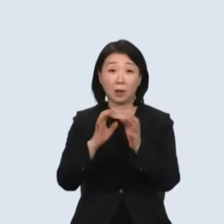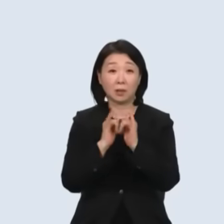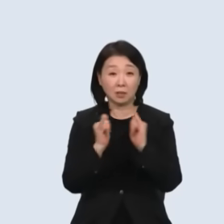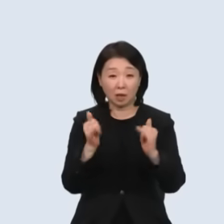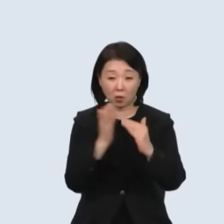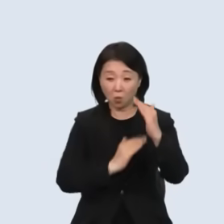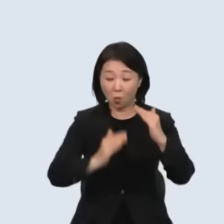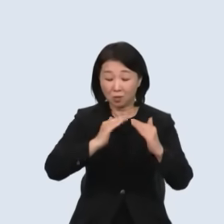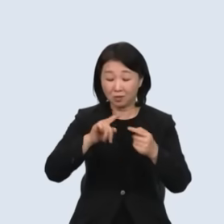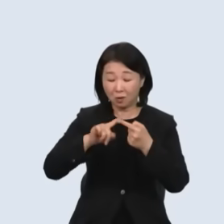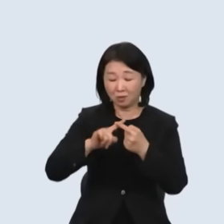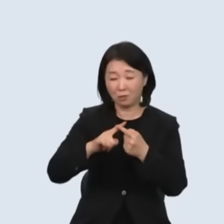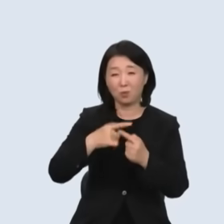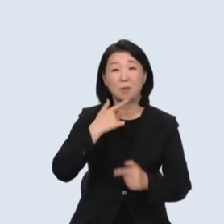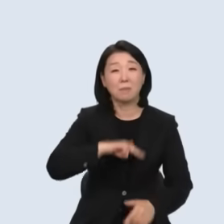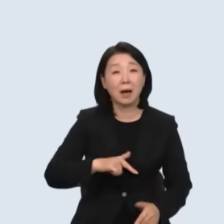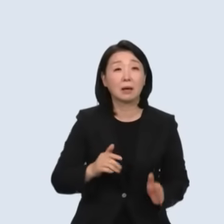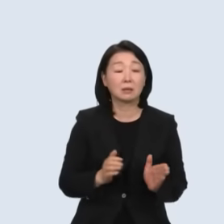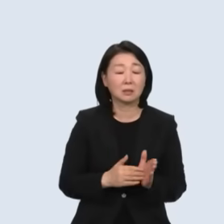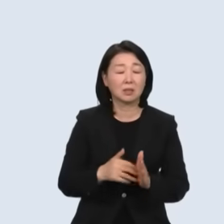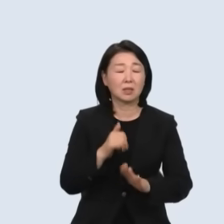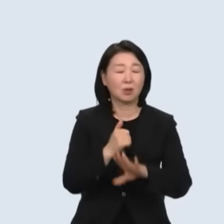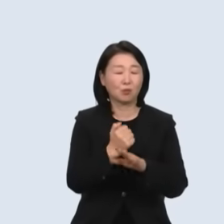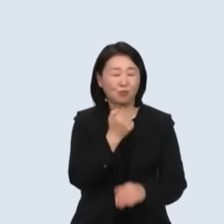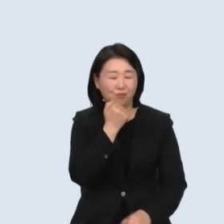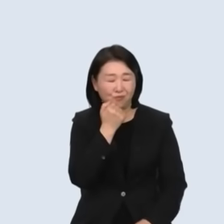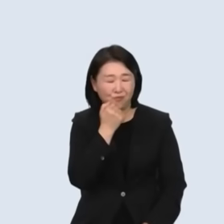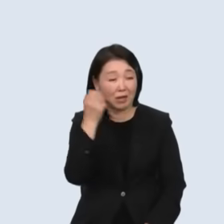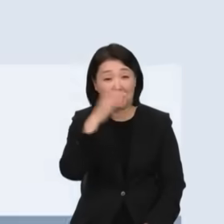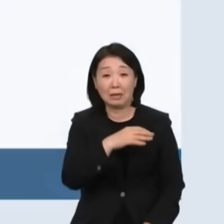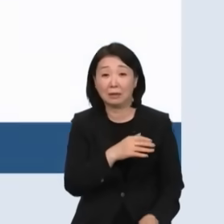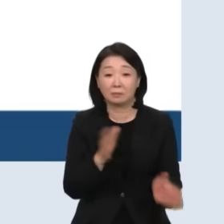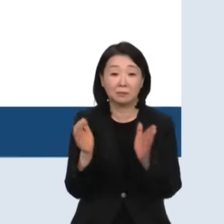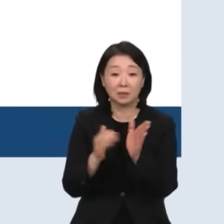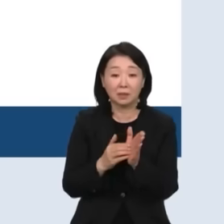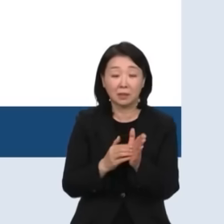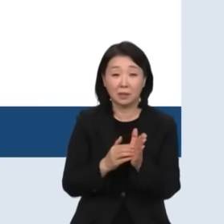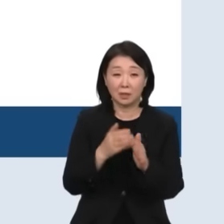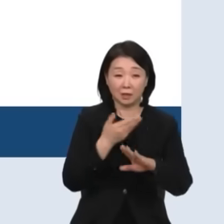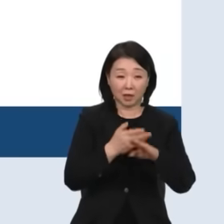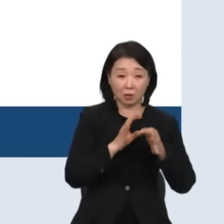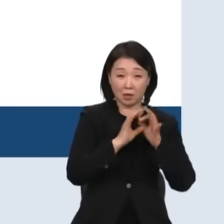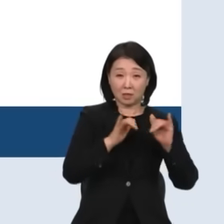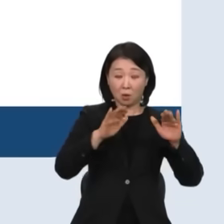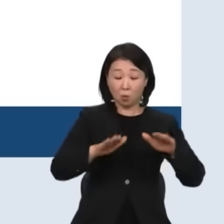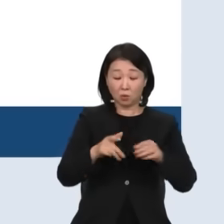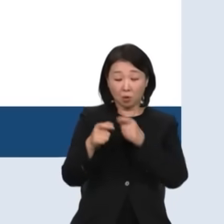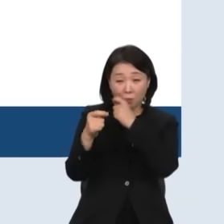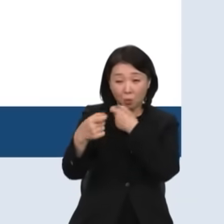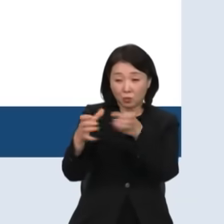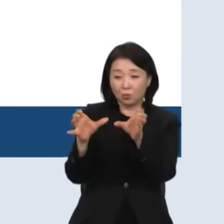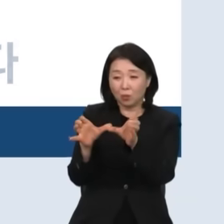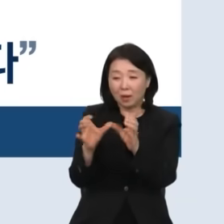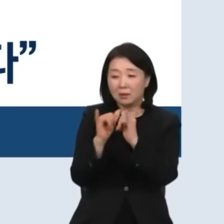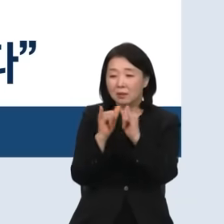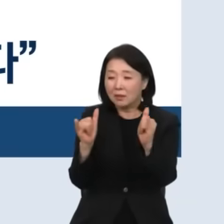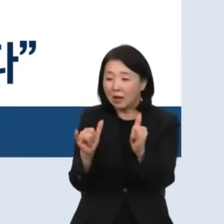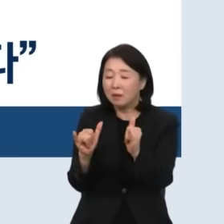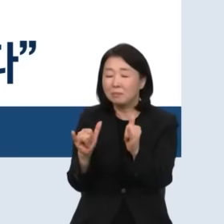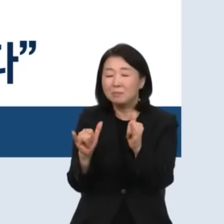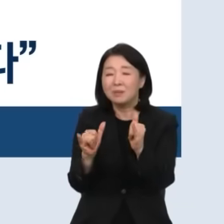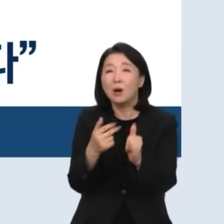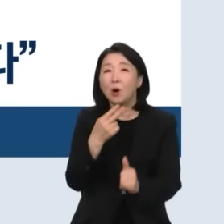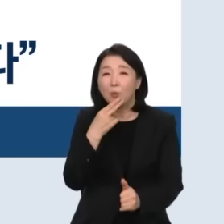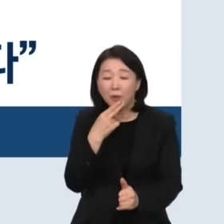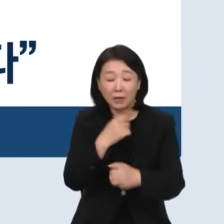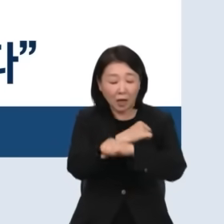라인에서 부인한 만큼 하나의 해프닝이라고 봐야 한다고 했지만 다른 관계자는 오늘도 보수 진영 인력난이 있어 넓은